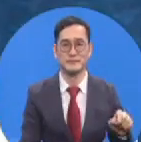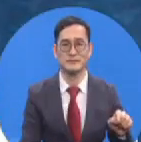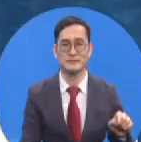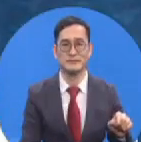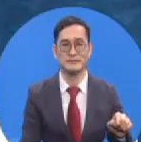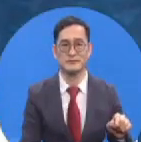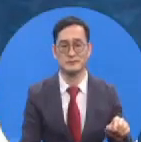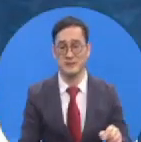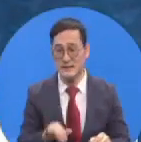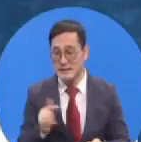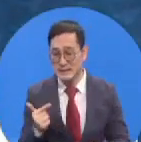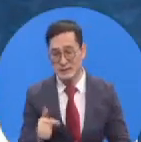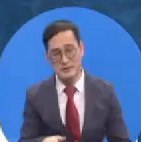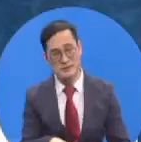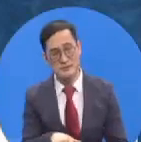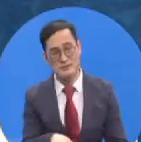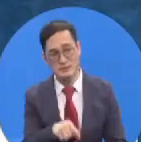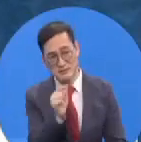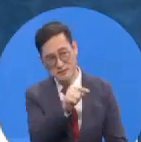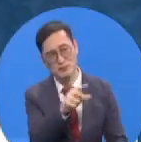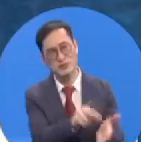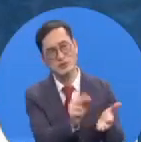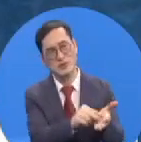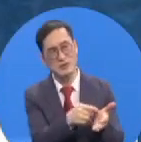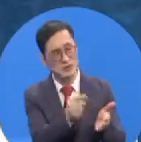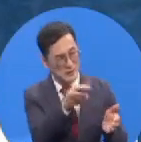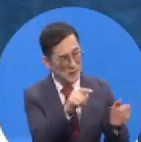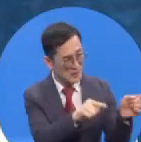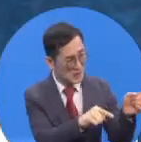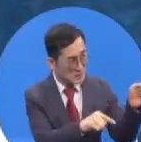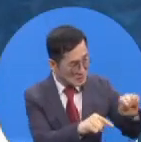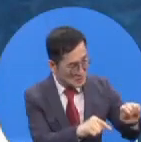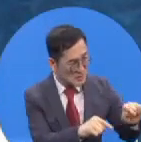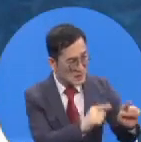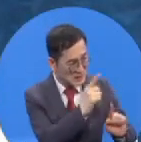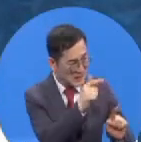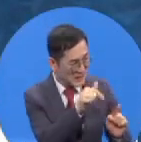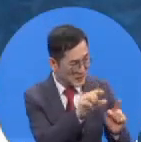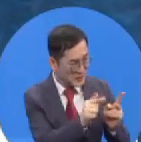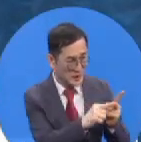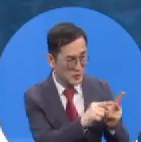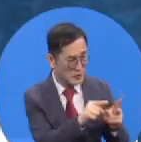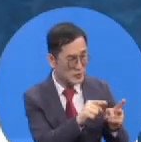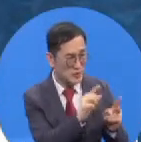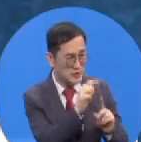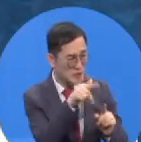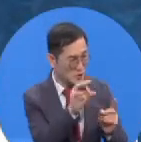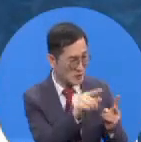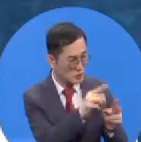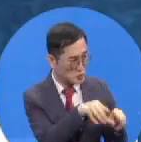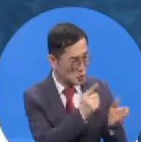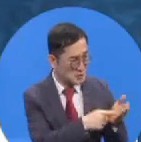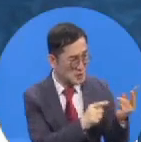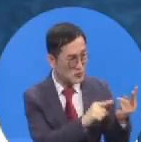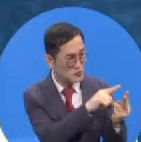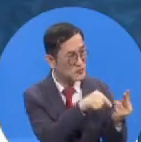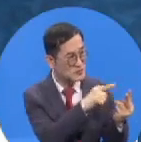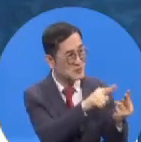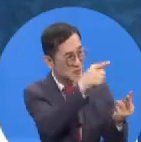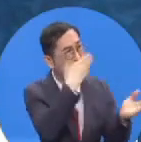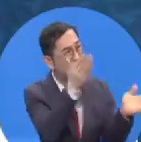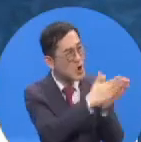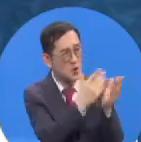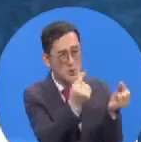비판을 해왔던 진 교수 입장에서 보면 이 정부를 이어받는 이낙연 총리하고 전 총리하고 정세균 전 총리에 대해서는 당연히 반대할 수밖에 없는 거죠.